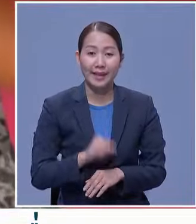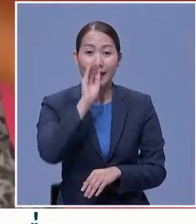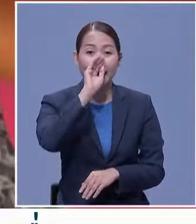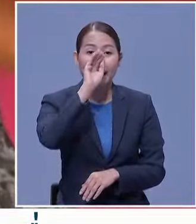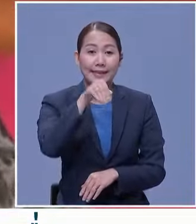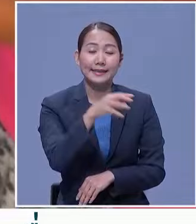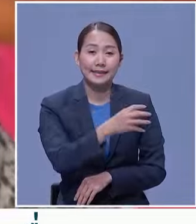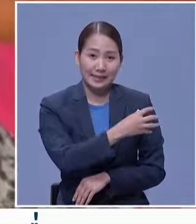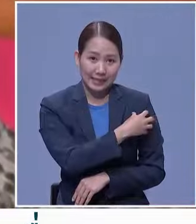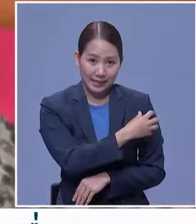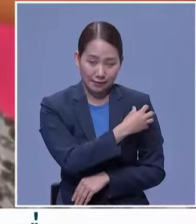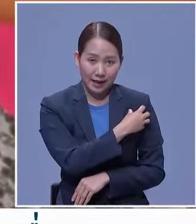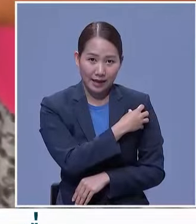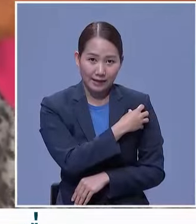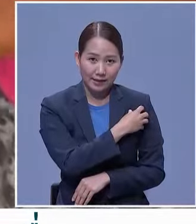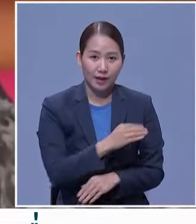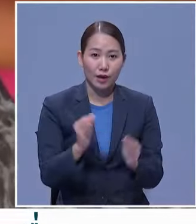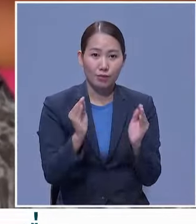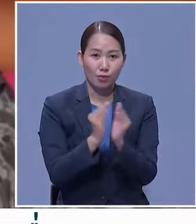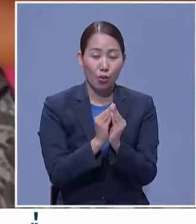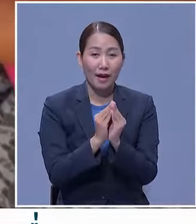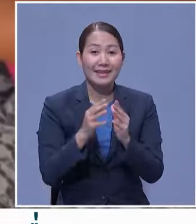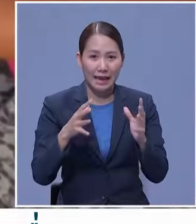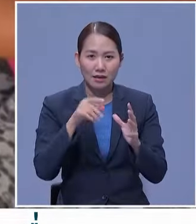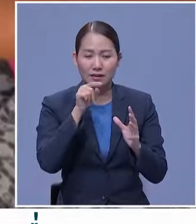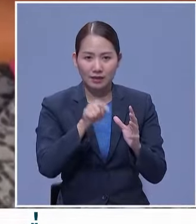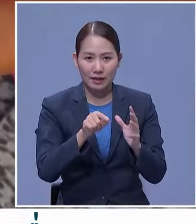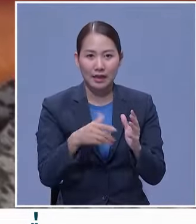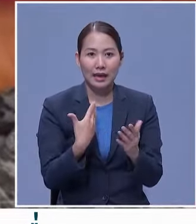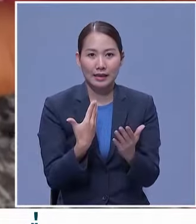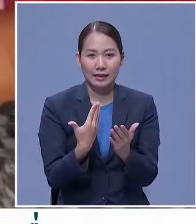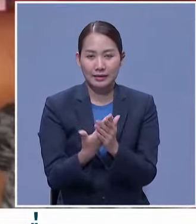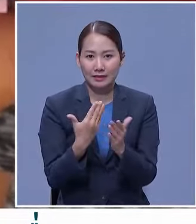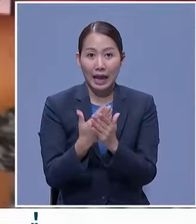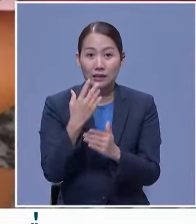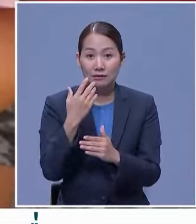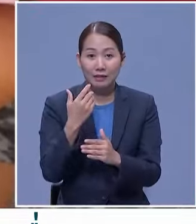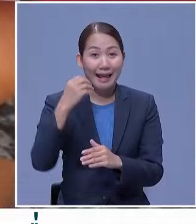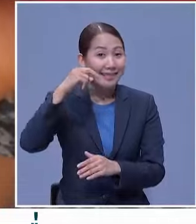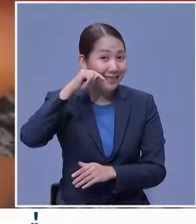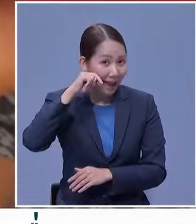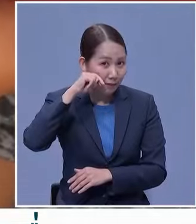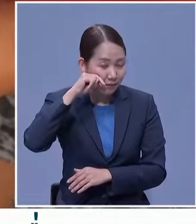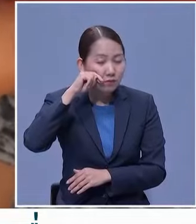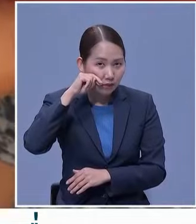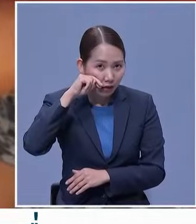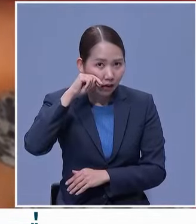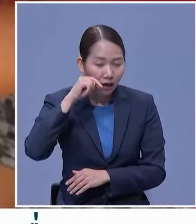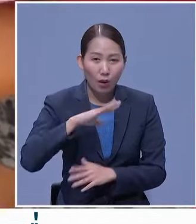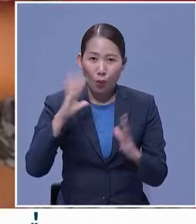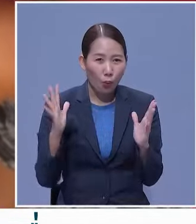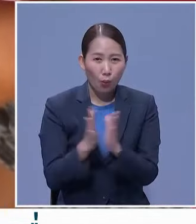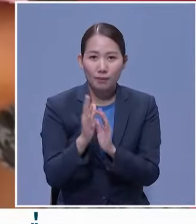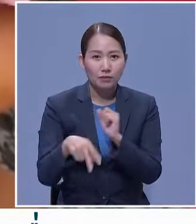ค่าน้ำประปาเนี่ยครั้งเดียวรวดเดียว2ปีเป็นเงิน 11,595 บาททำให้เธอเดือดร้อนอย่างหนักไม่มีเ